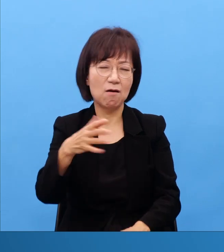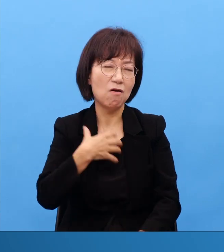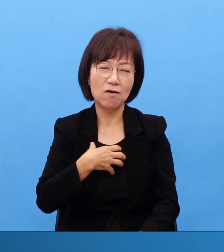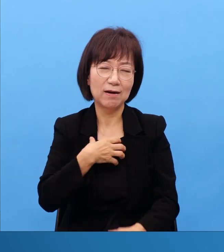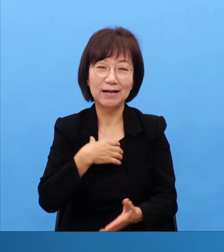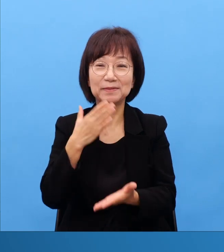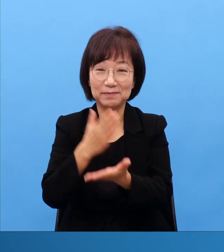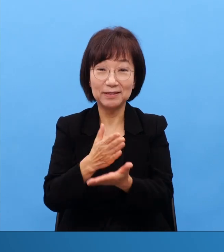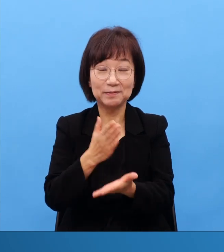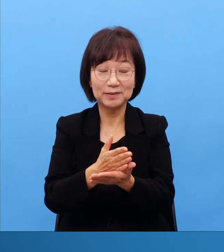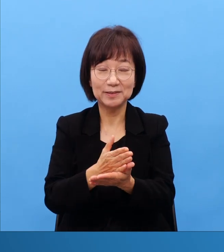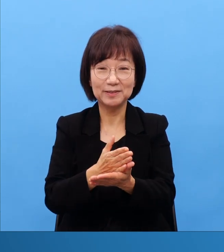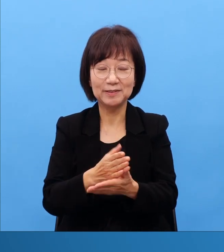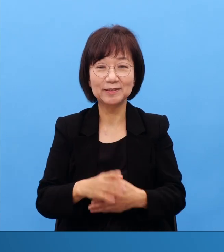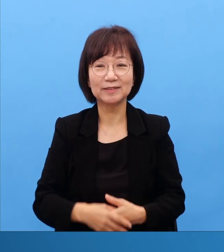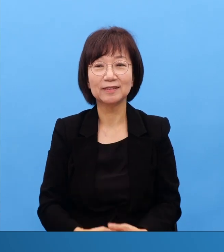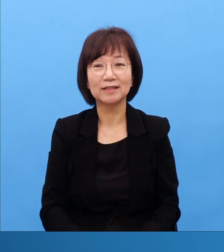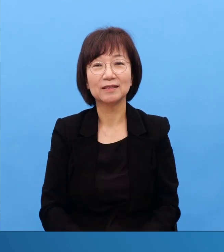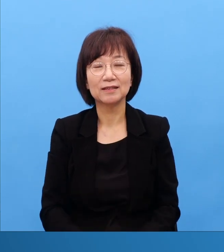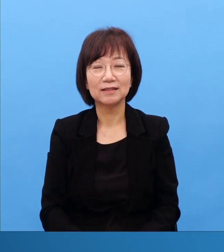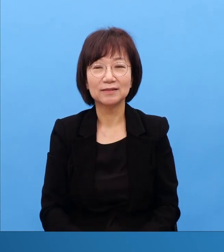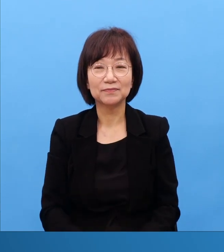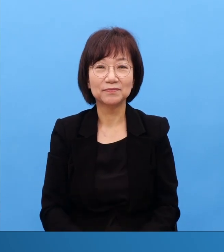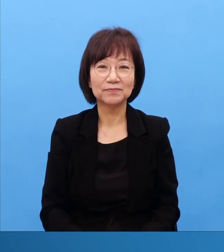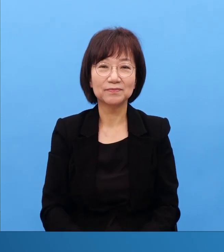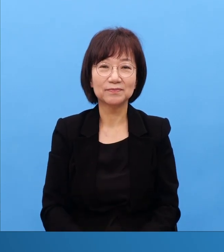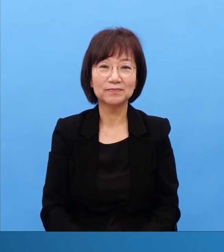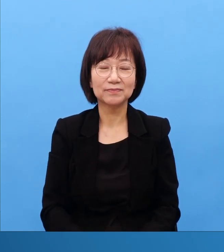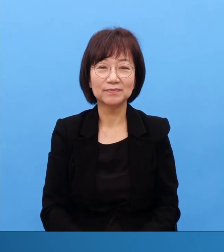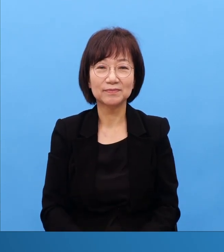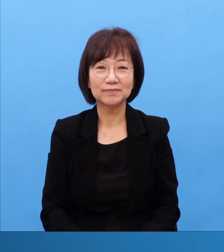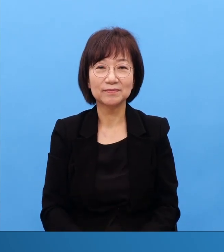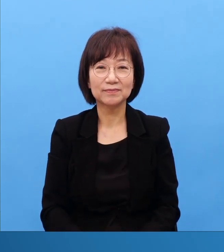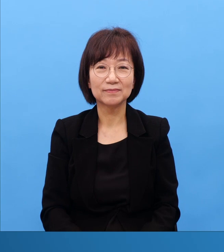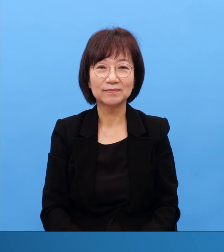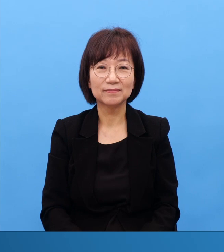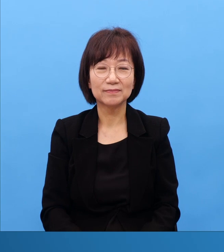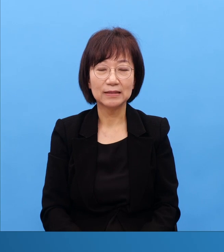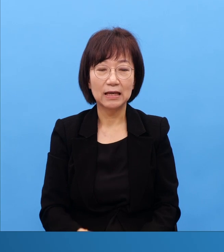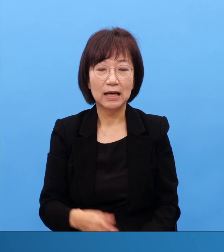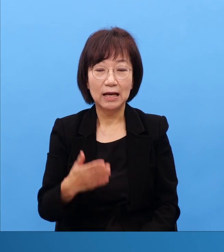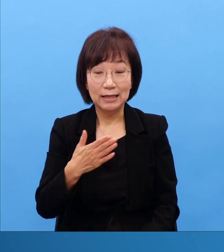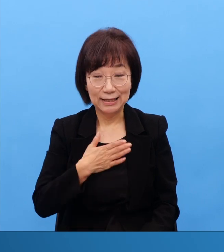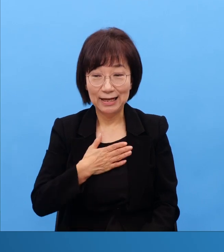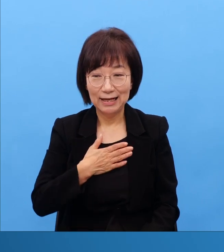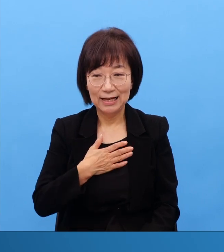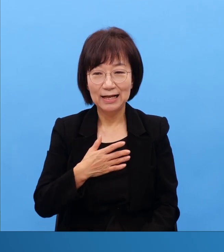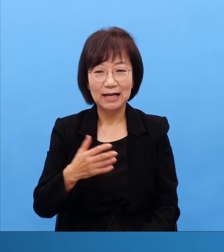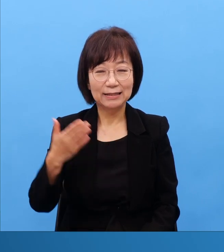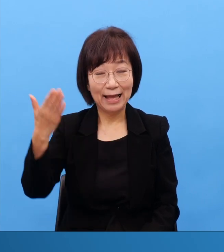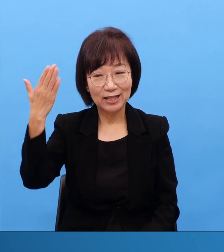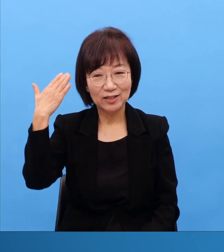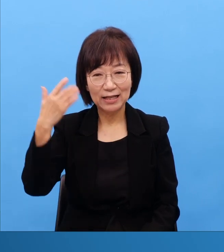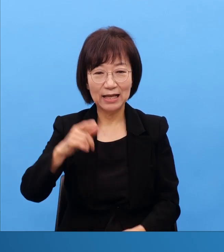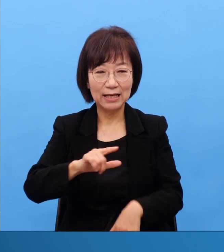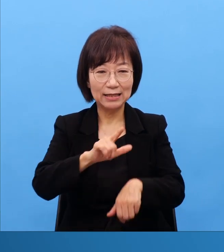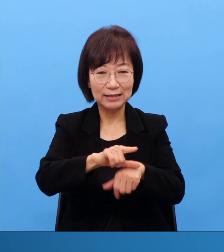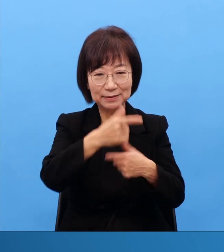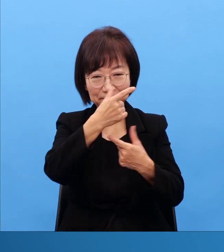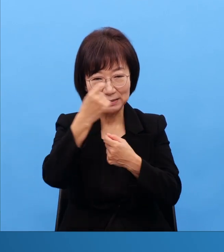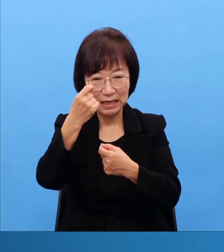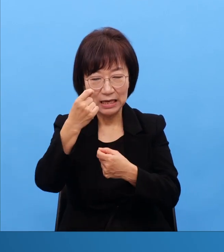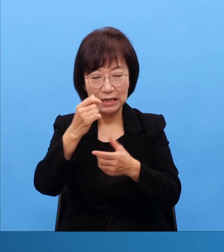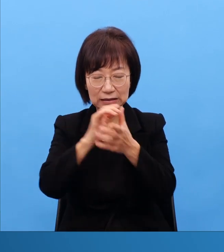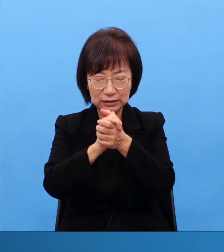이렇게 좋은 기도가 나는 옛날에 왜 그래 안 되든지 정식기도 내가 또 까먹고 정식기도 또 까먹고 밥은 안 까먹으면서